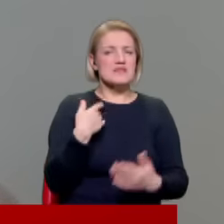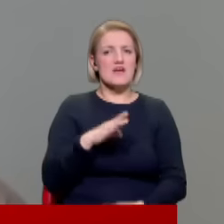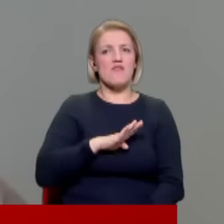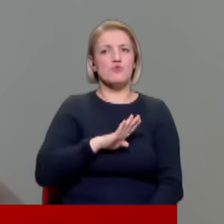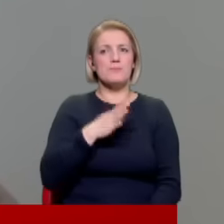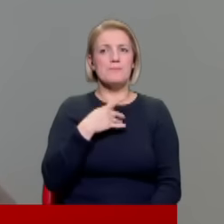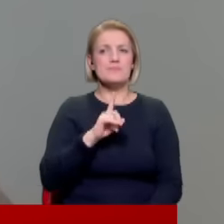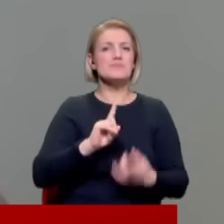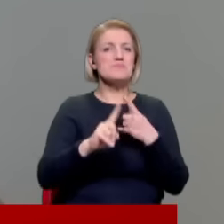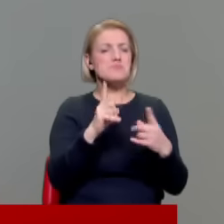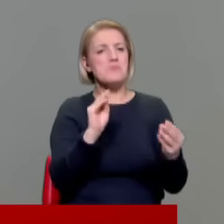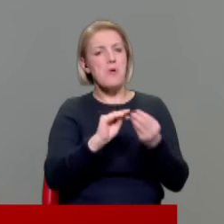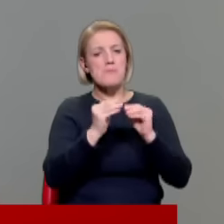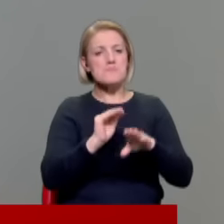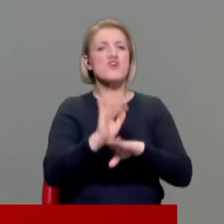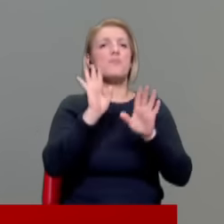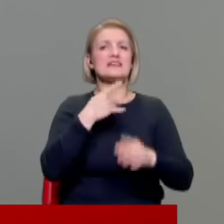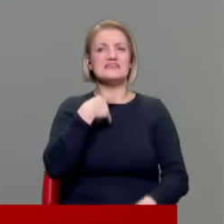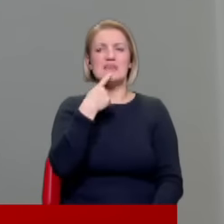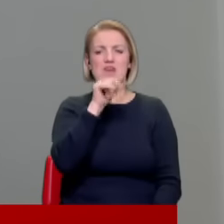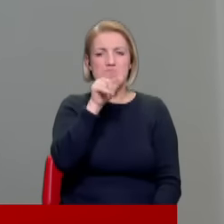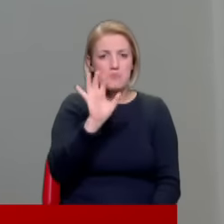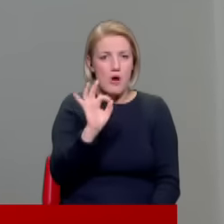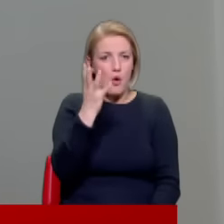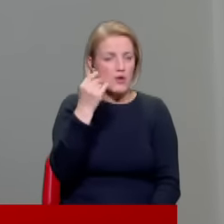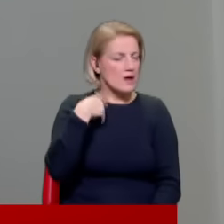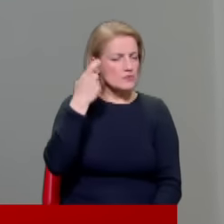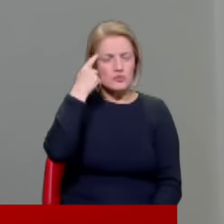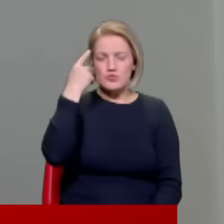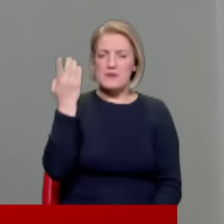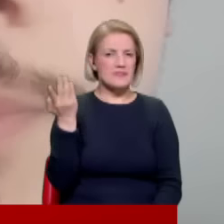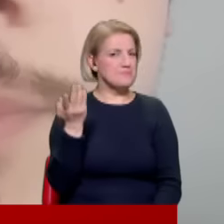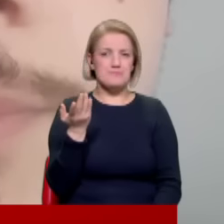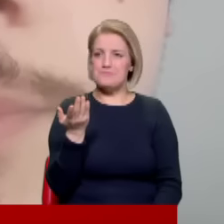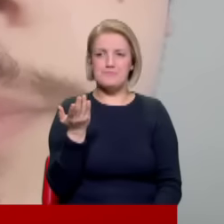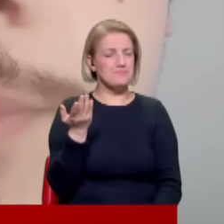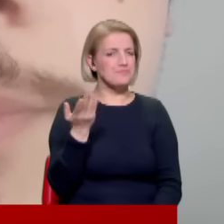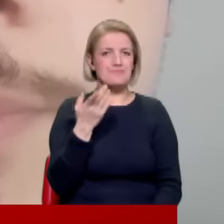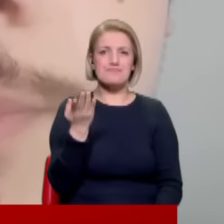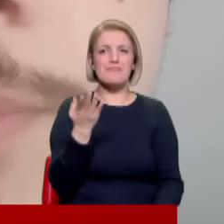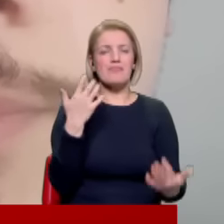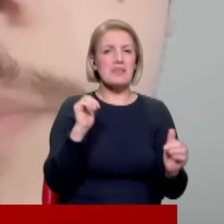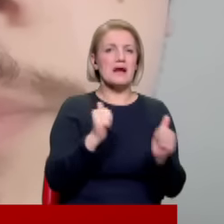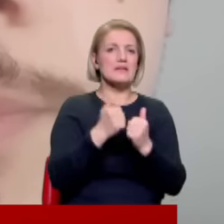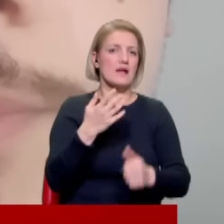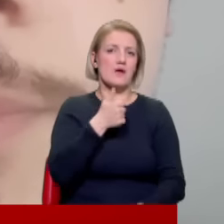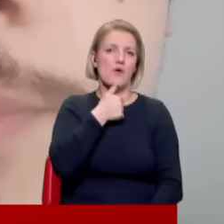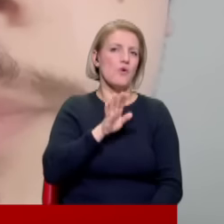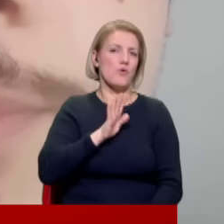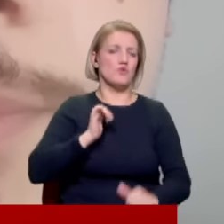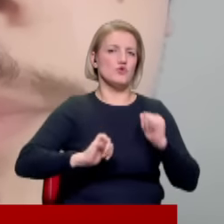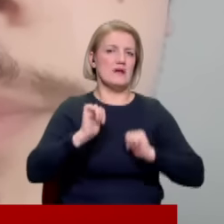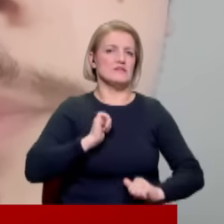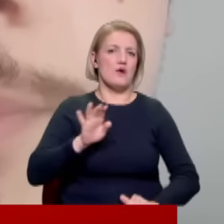dedim. Diplomatik bir sorun yaşamayız dedim. Hiç bunun başımıza geleceğini düşünmedik ama. Azerbaycan'daki kazada can verdi